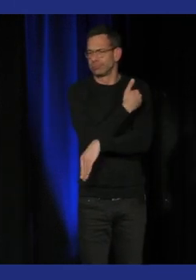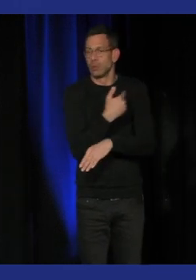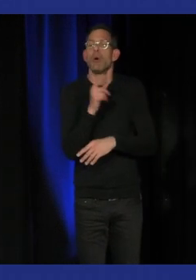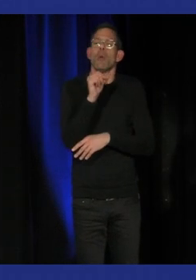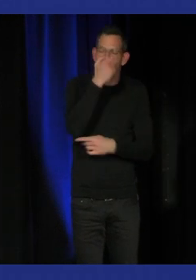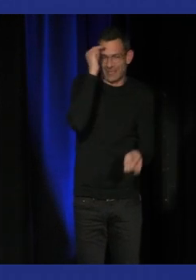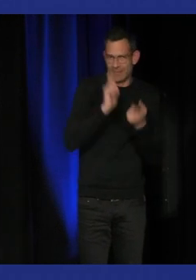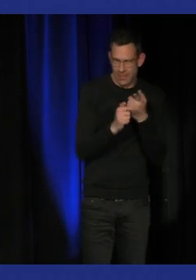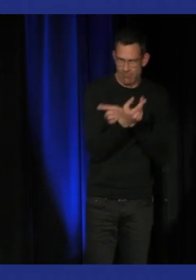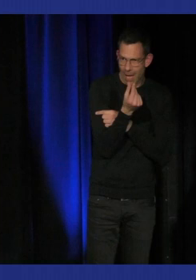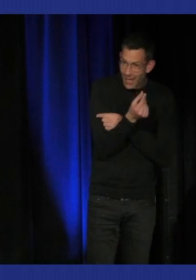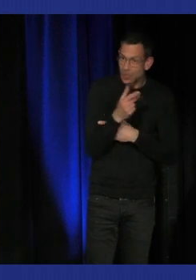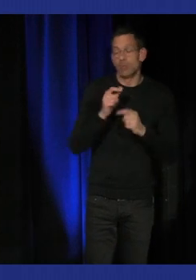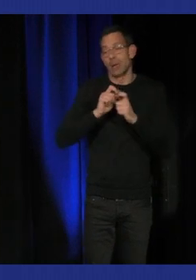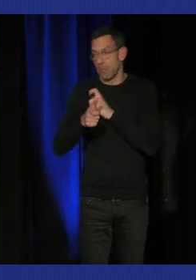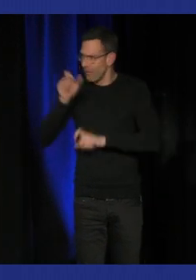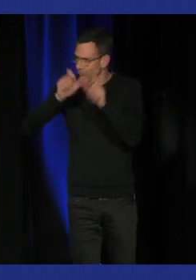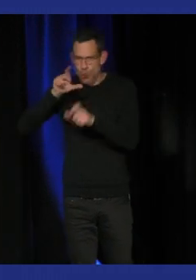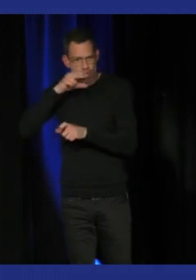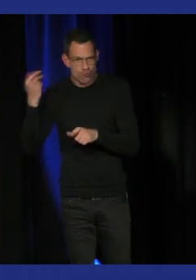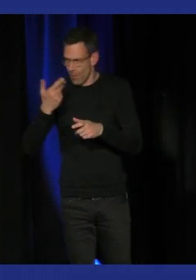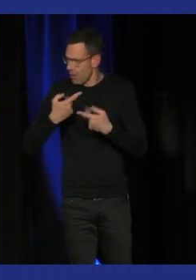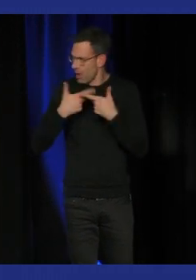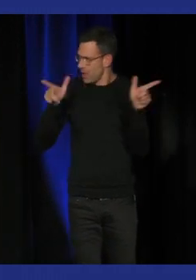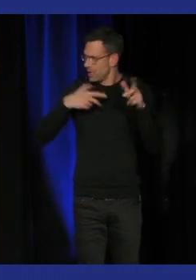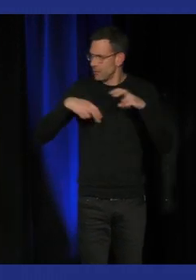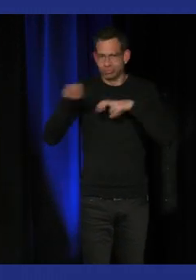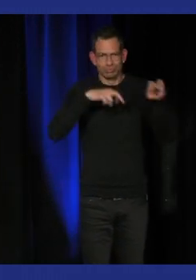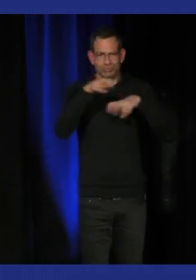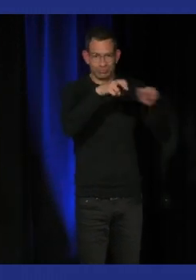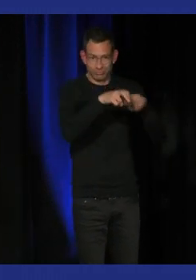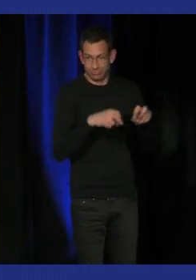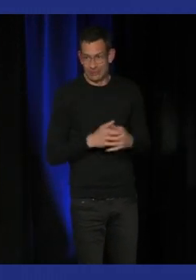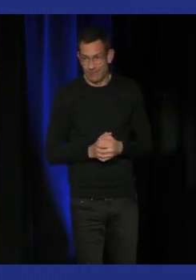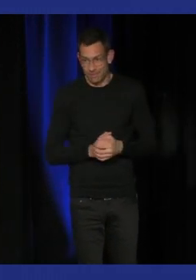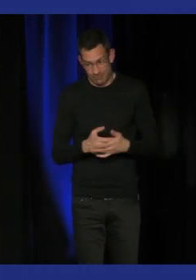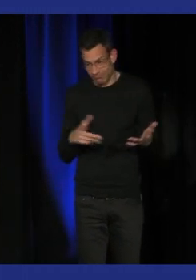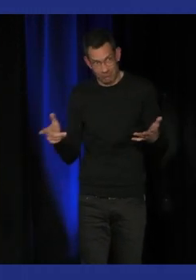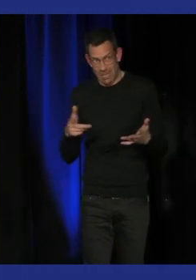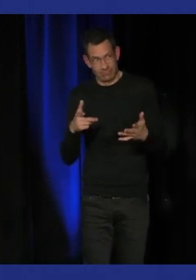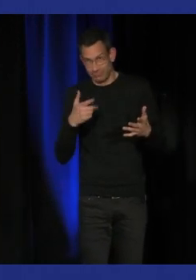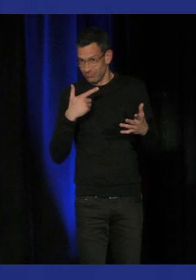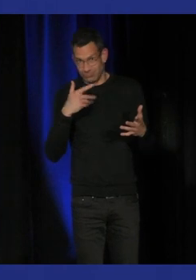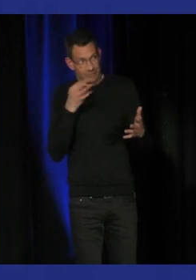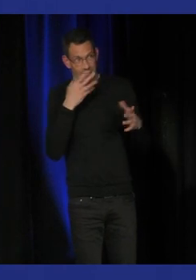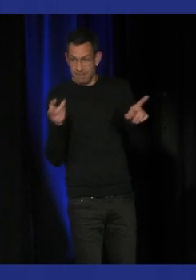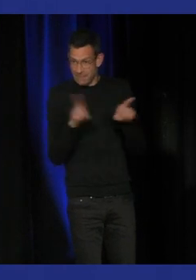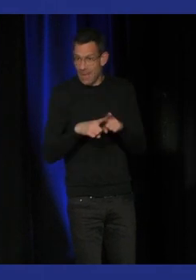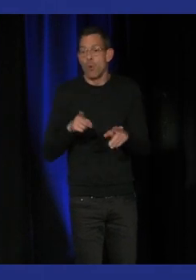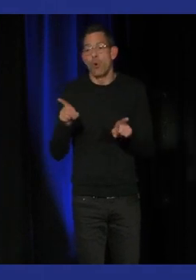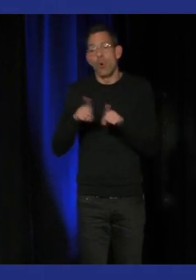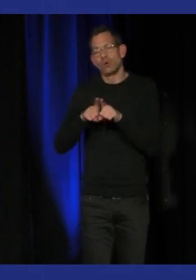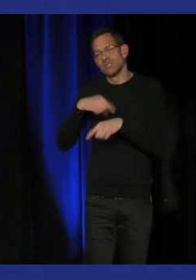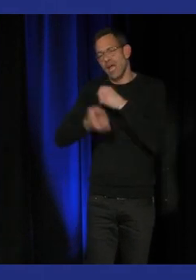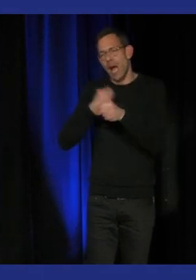pour les individus et les humains. Il faut un peu de temps. Et puis, ils vont créer la théorie de l'action. Dans